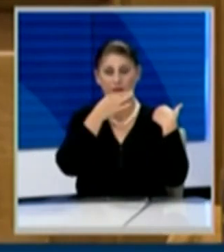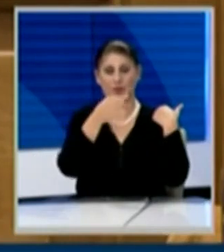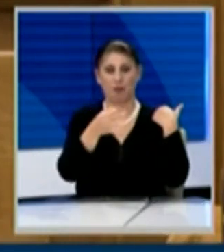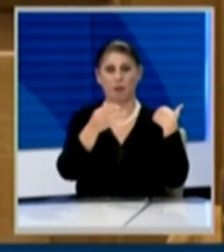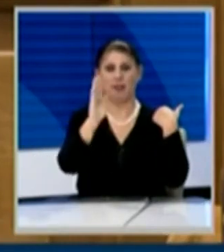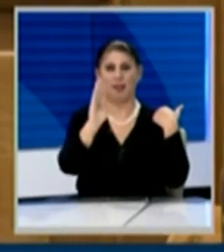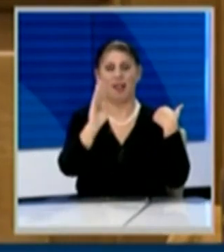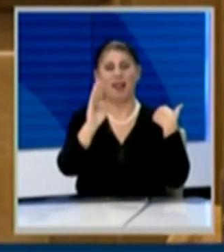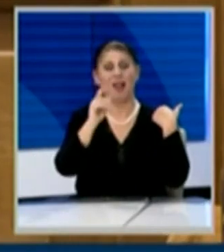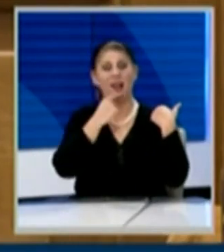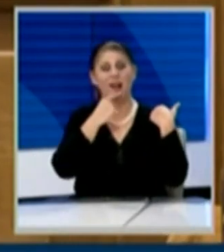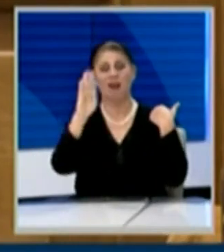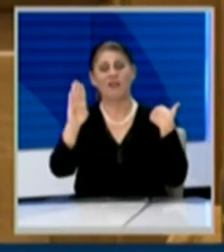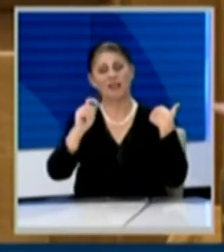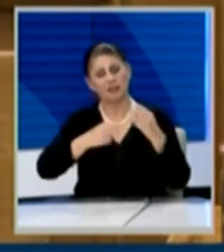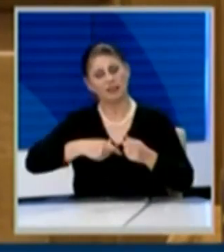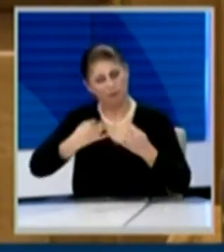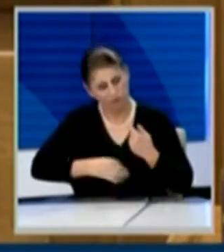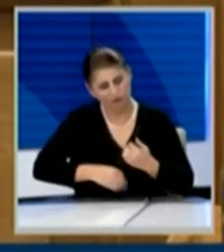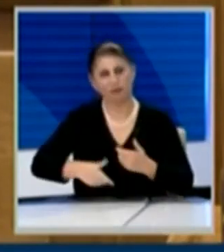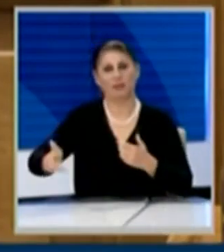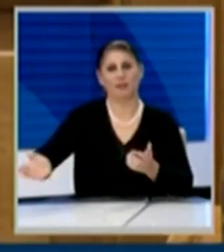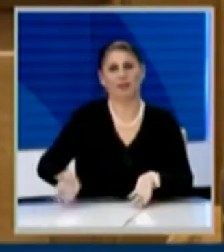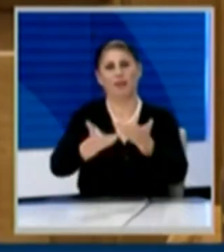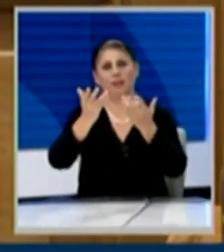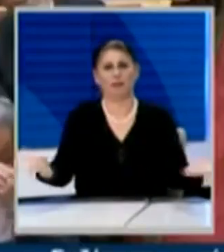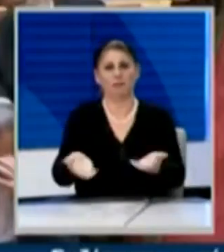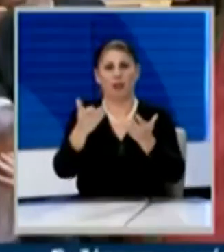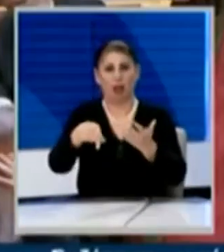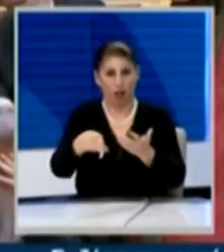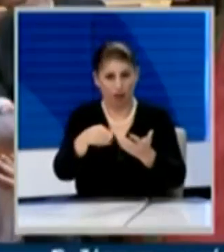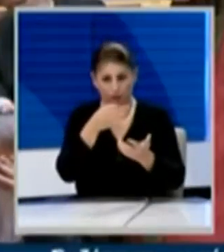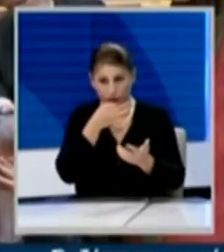Διότι αν αυτό είναι μεταρρύθμιση, τότε εδώ πέρα σήμερα δεν κάνουμε σοβαρή συζήτηση.